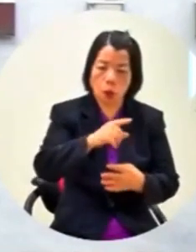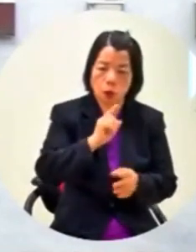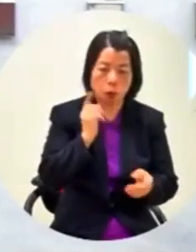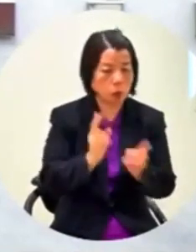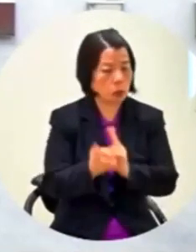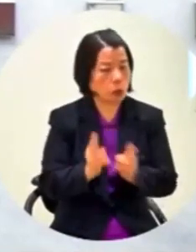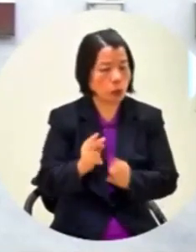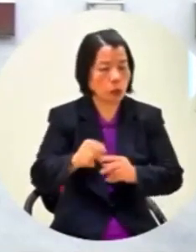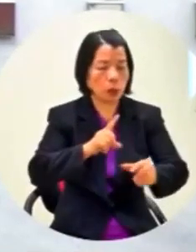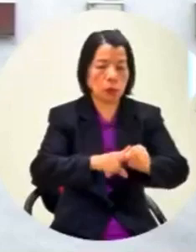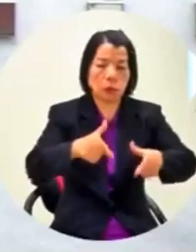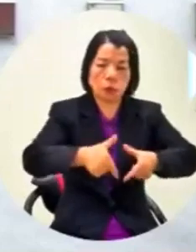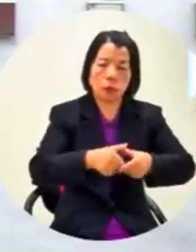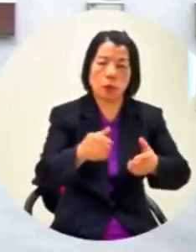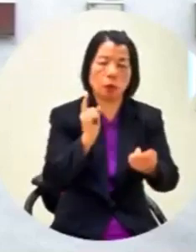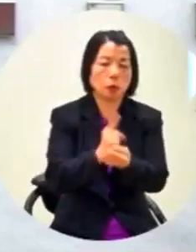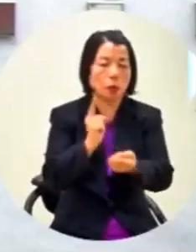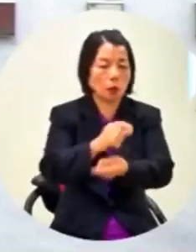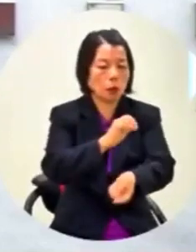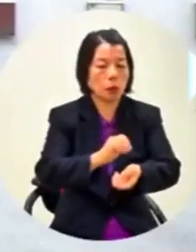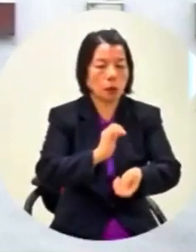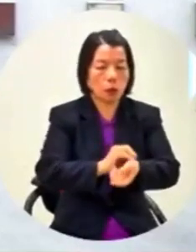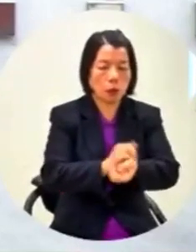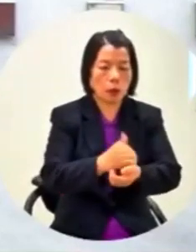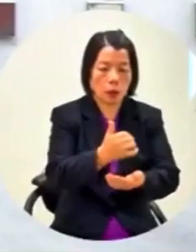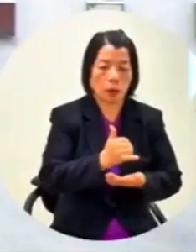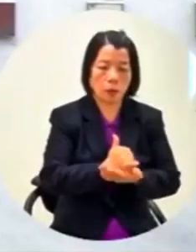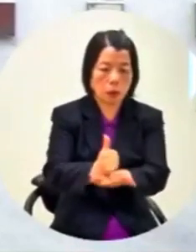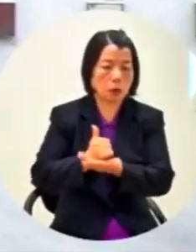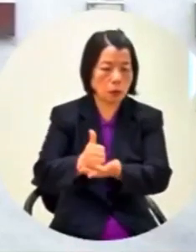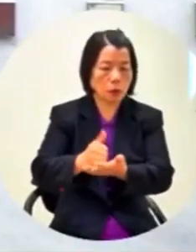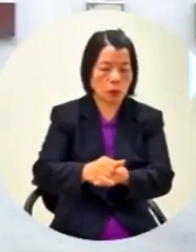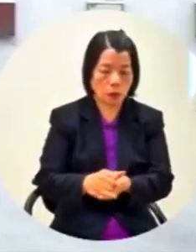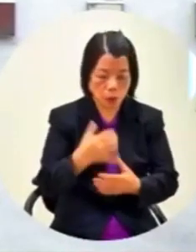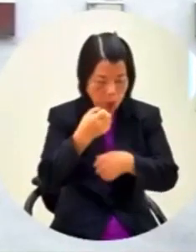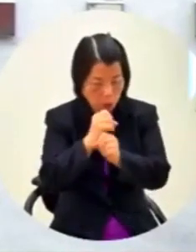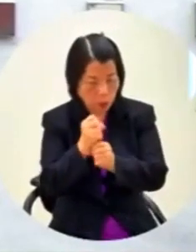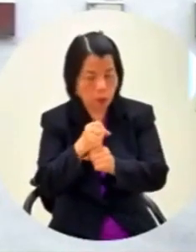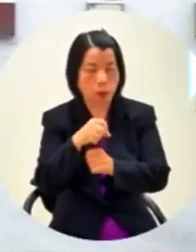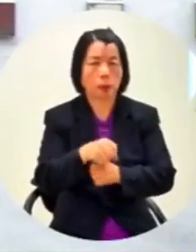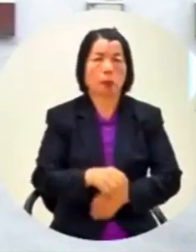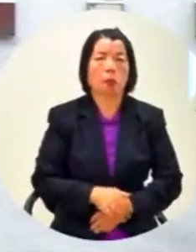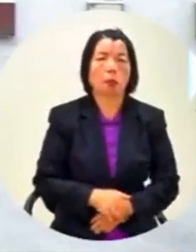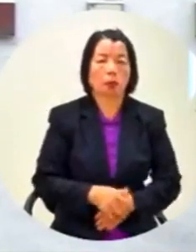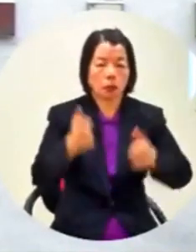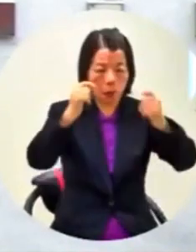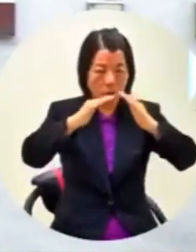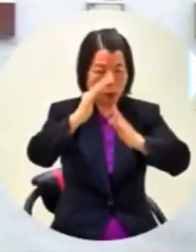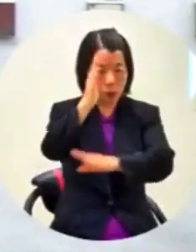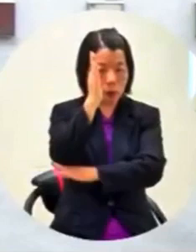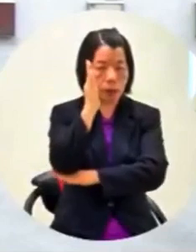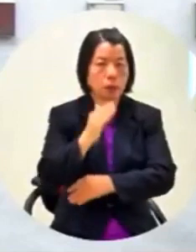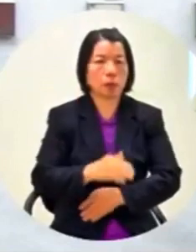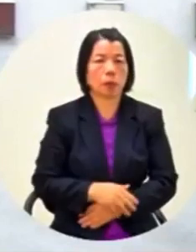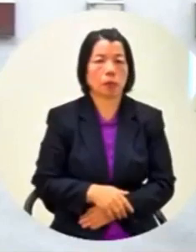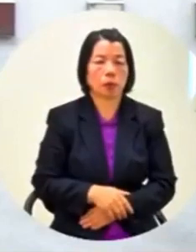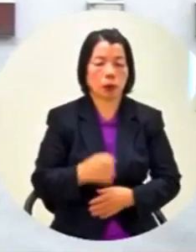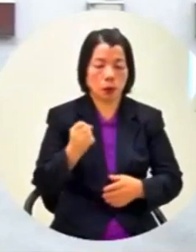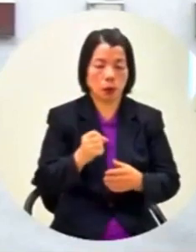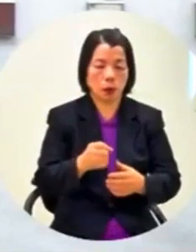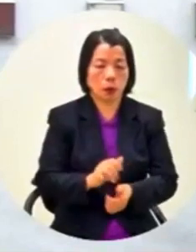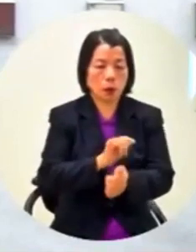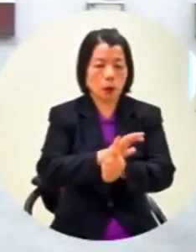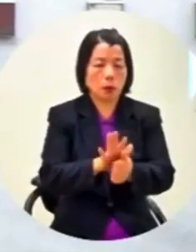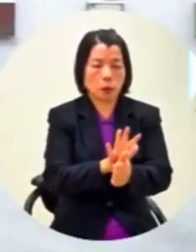行医疗的后送以及采检。市府针对新冠肺炎的疫